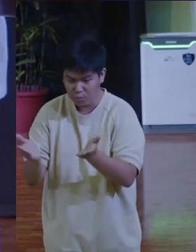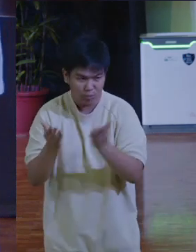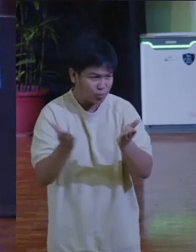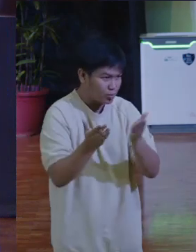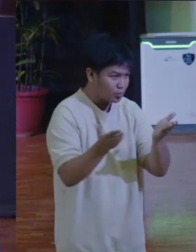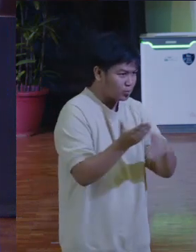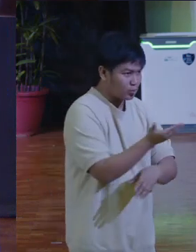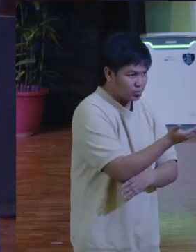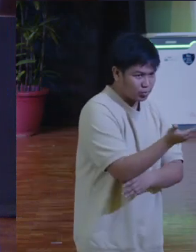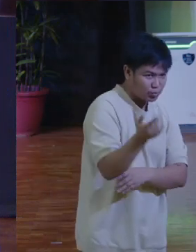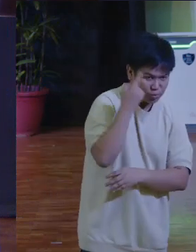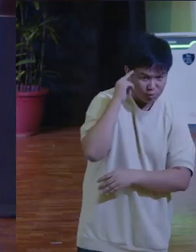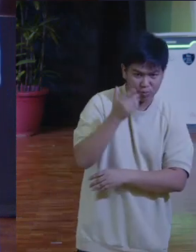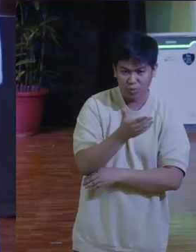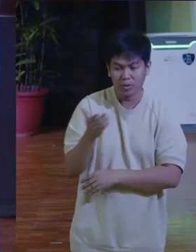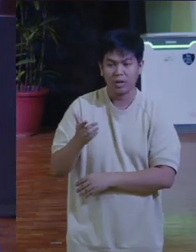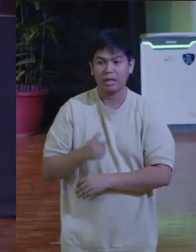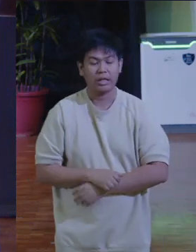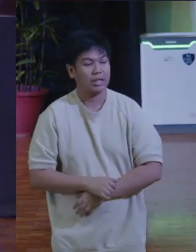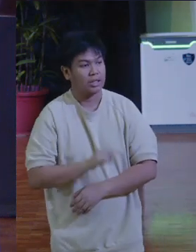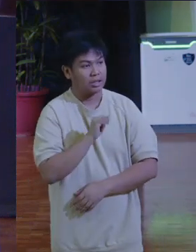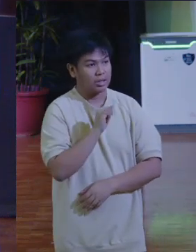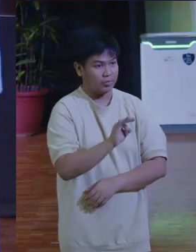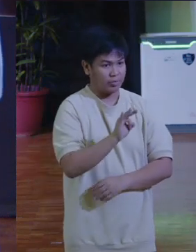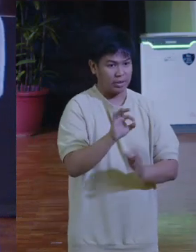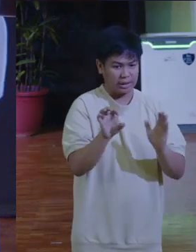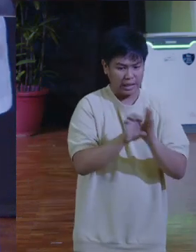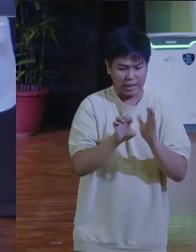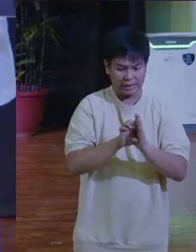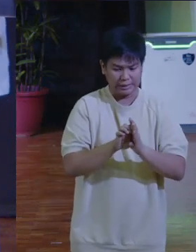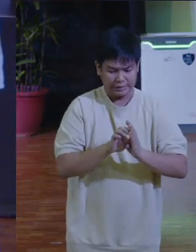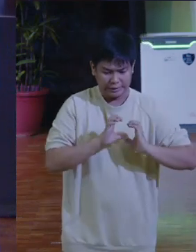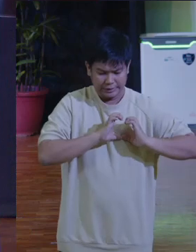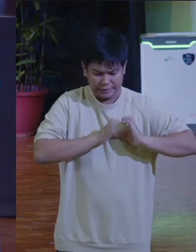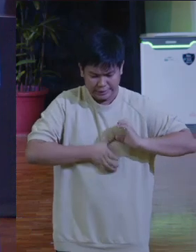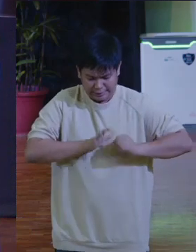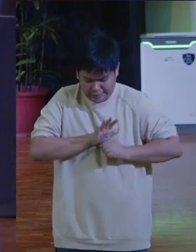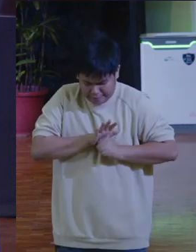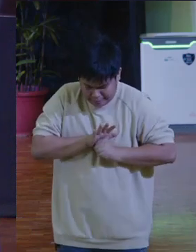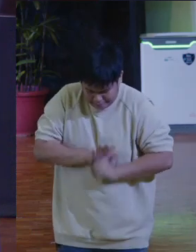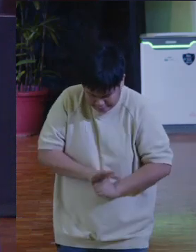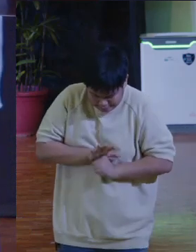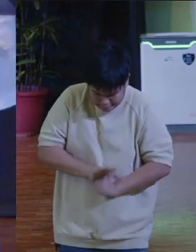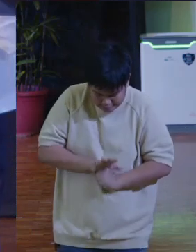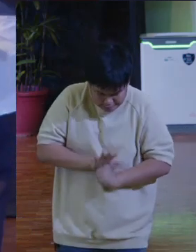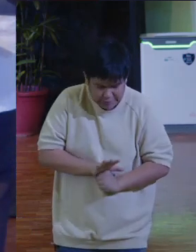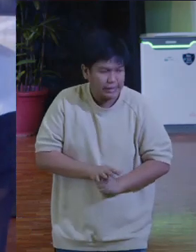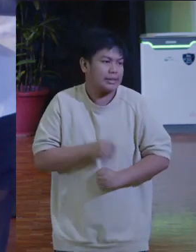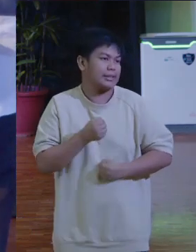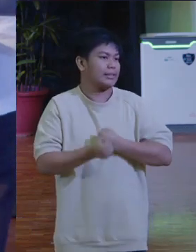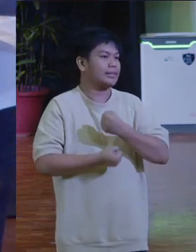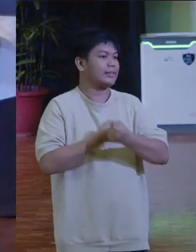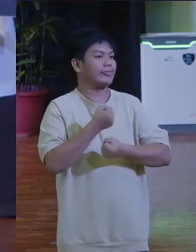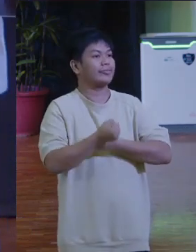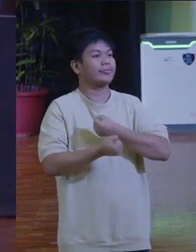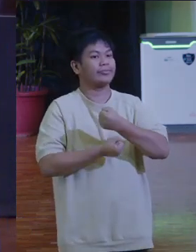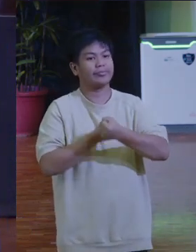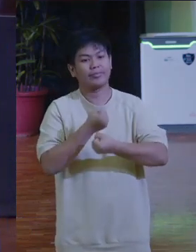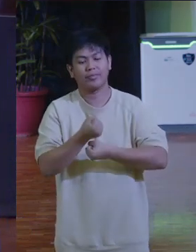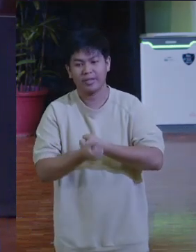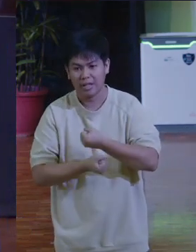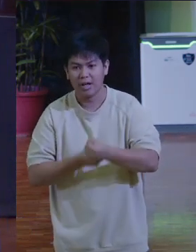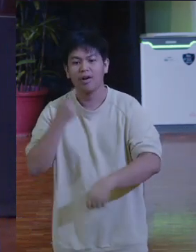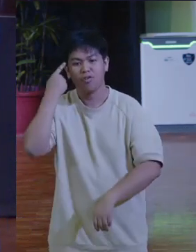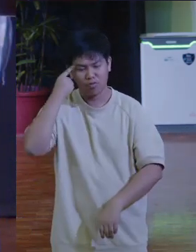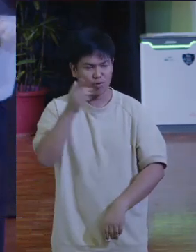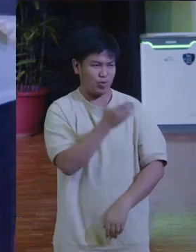sa atin na lubhang nabibigatan. Mga afflicted, yung mga nahihirapan, yung